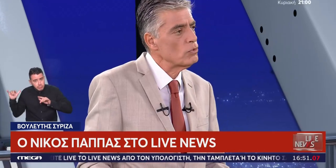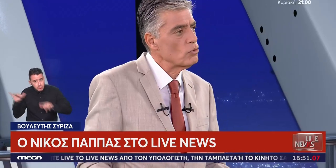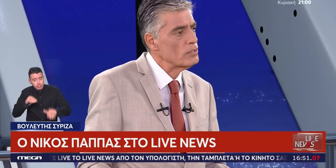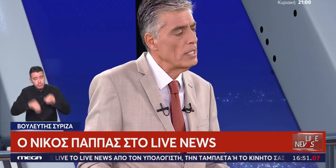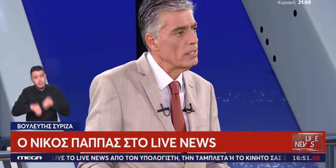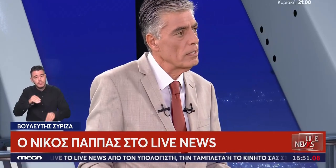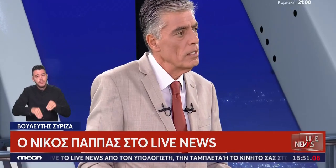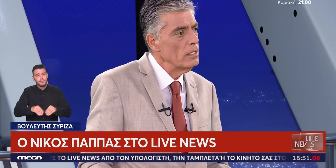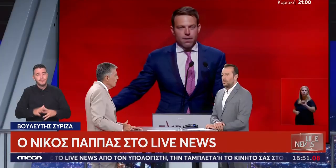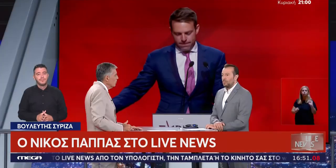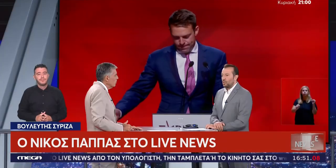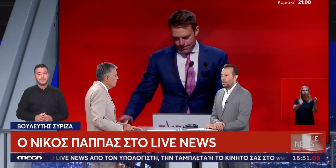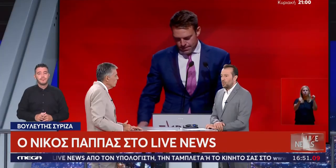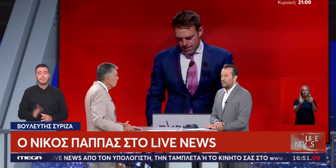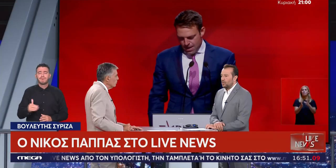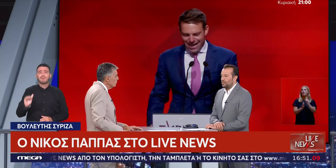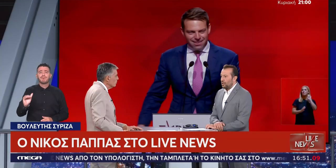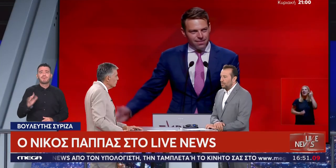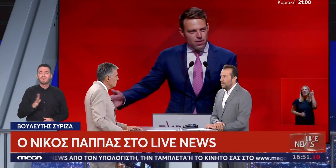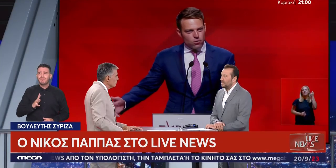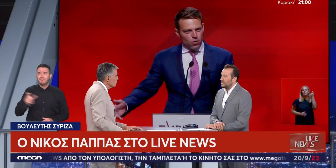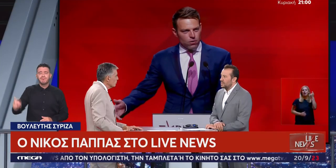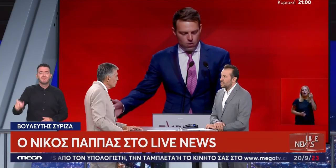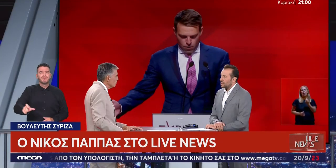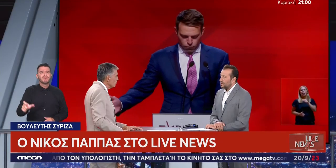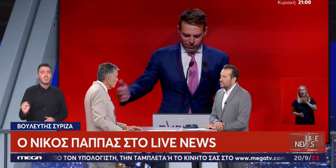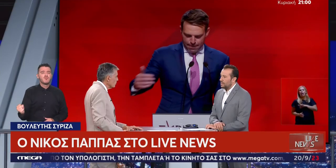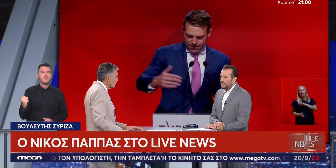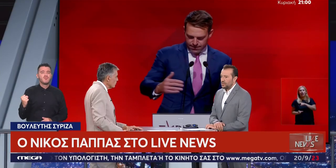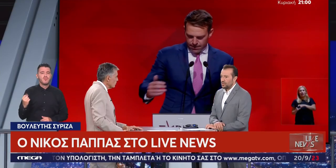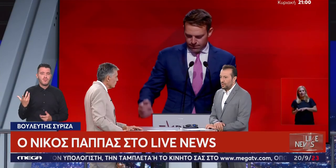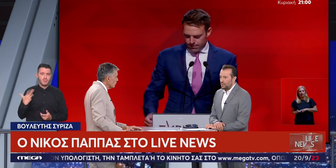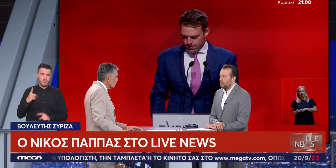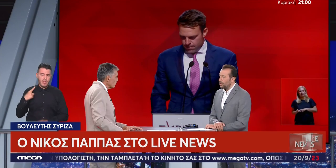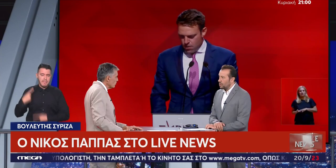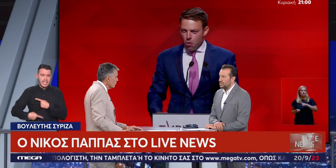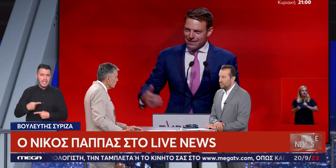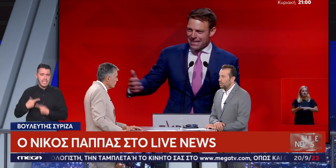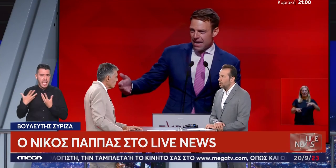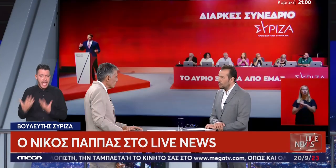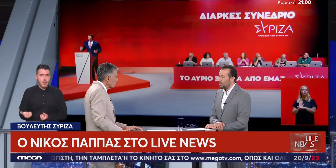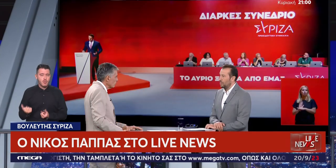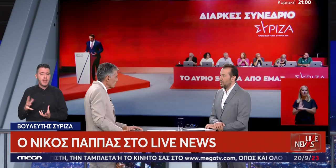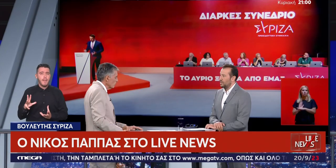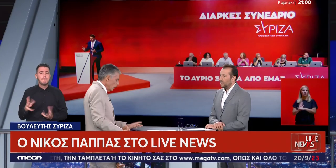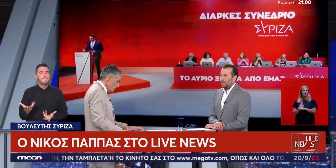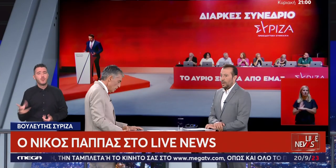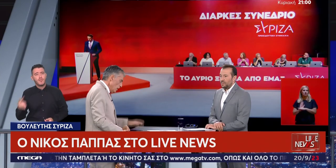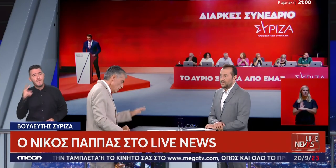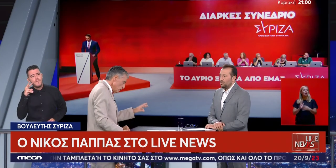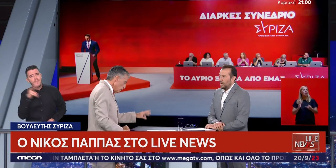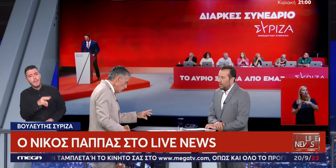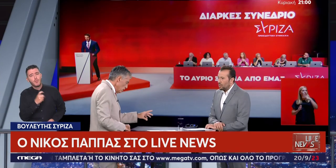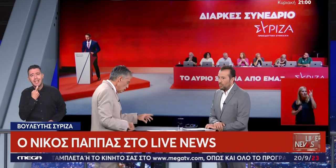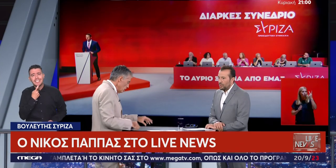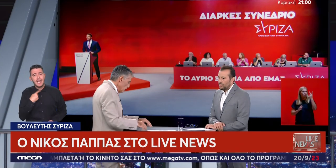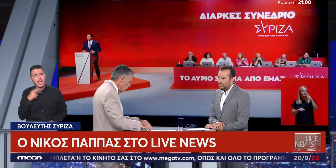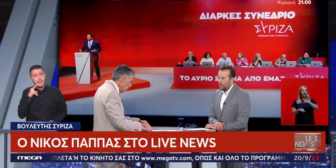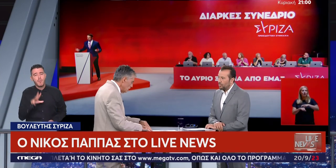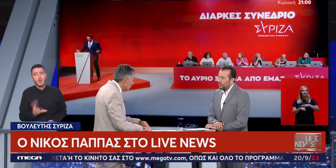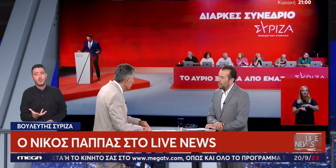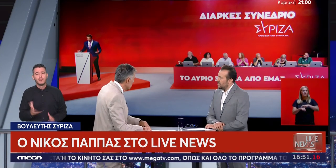σταθούν απέναντι στον Κασελάκη? Με το δημοκρατικό φρόνημα και την αίσθηση ευθύνης απέναντι στο ηθικό και πολιτικό μας συμβόλαιο, όπως όλοι μας. Εμείς έχουμε ένα ηθικό